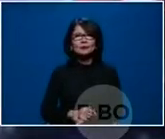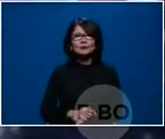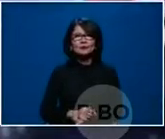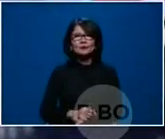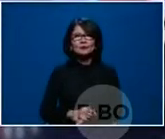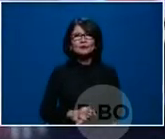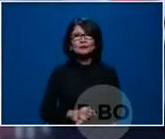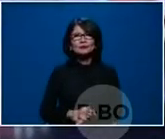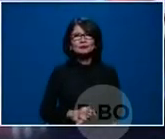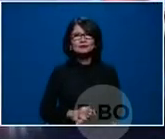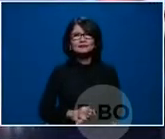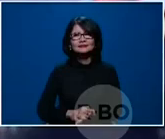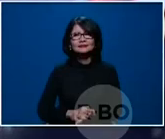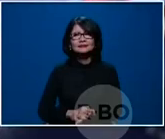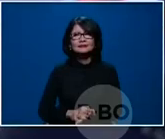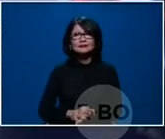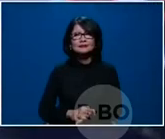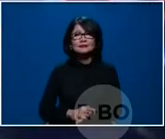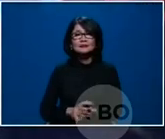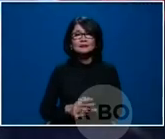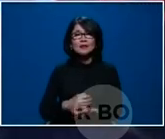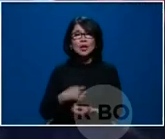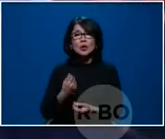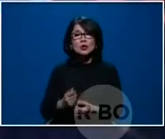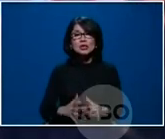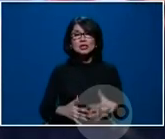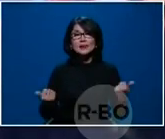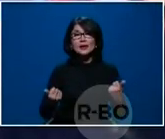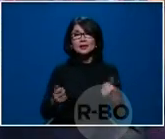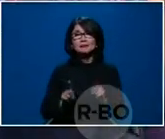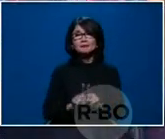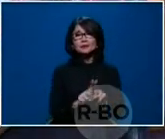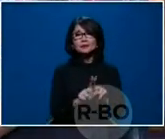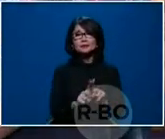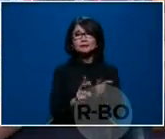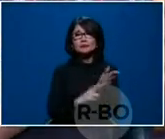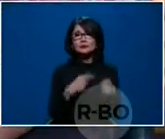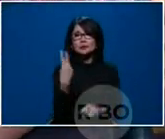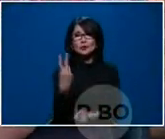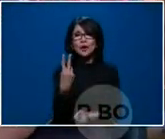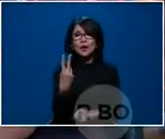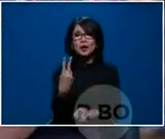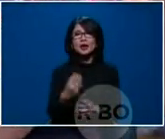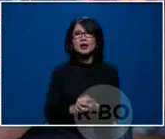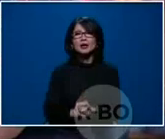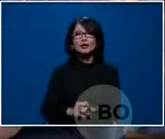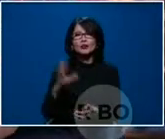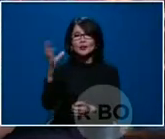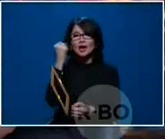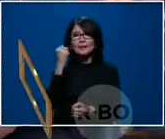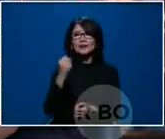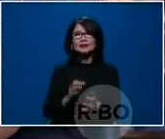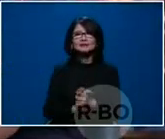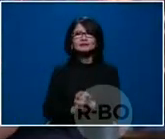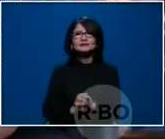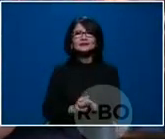pendukung paslon 1 saya berikan kesempatan kepada paslon 2 untuk menanggapi dan waktu 1 menit